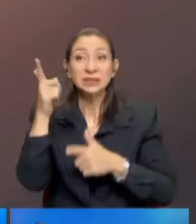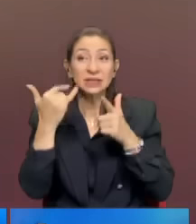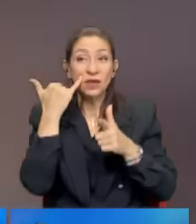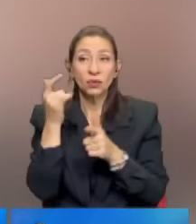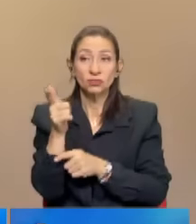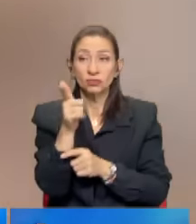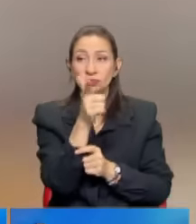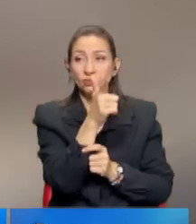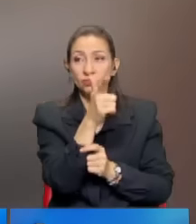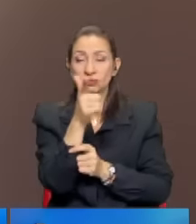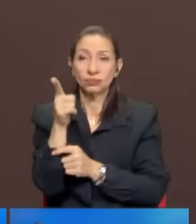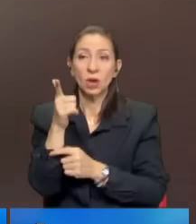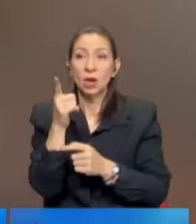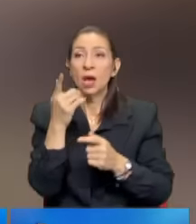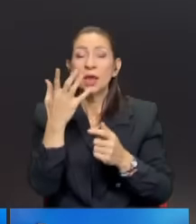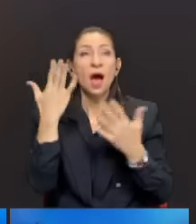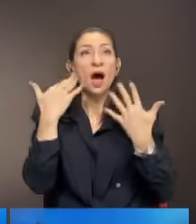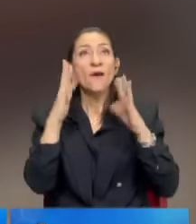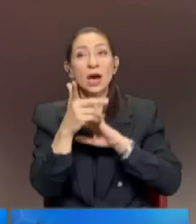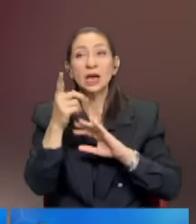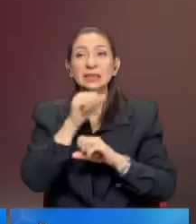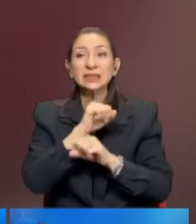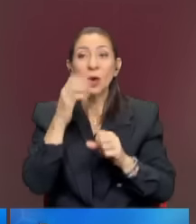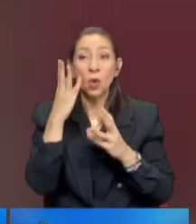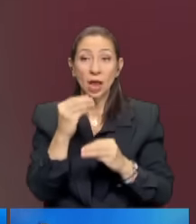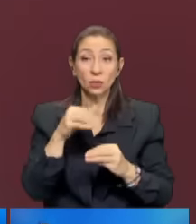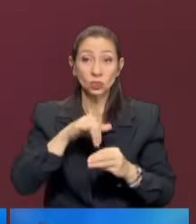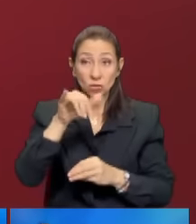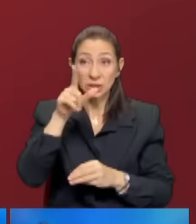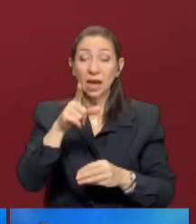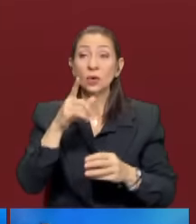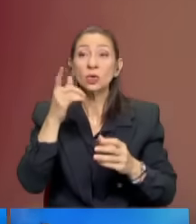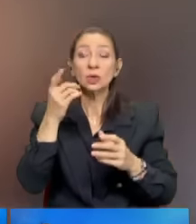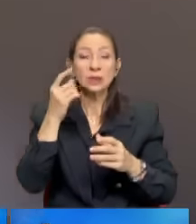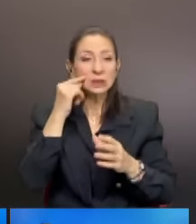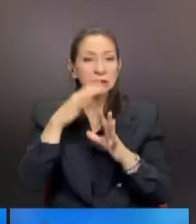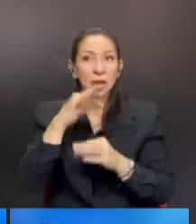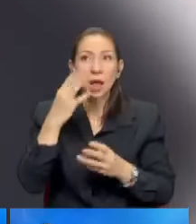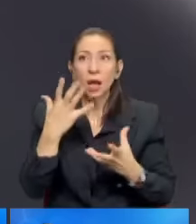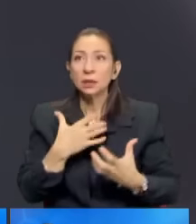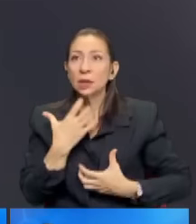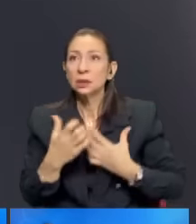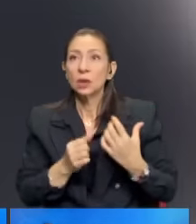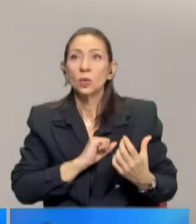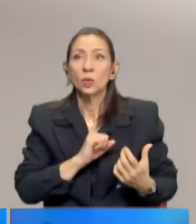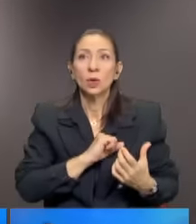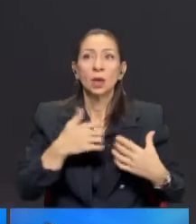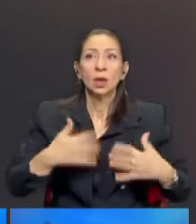tonu kayet hav etkilenen uçakta yolcular zor anlar